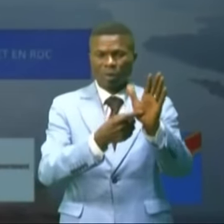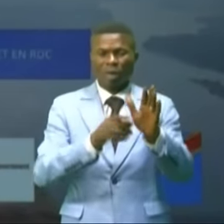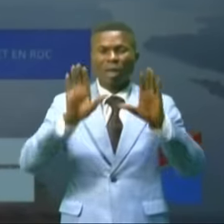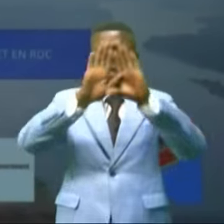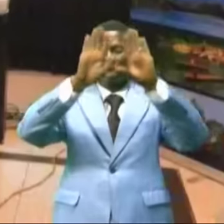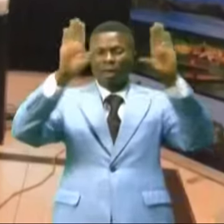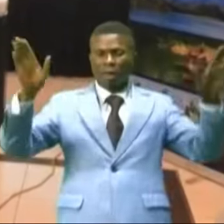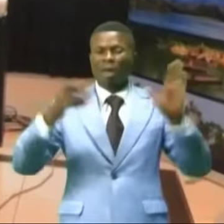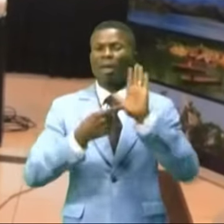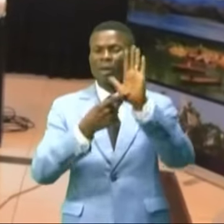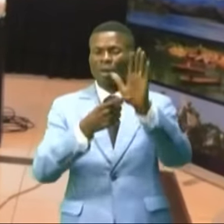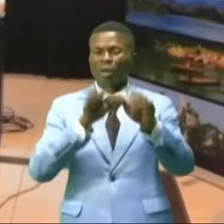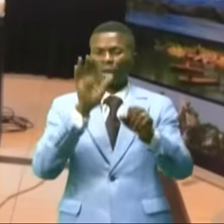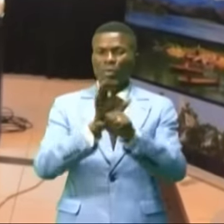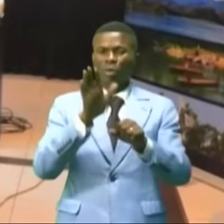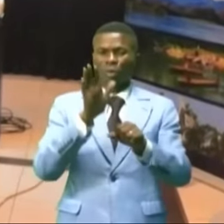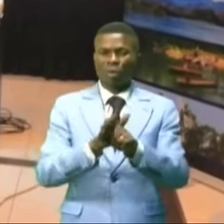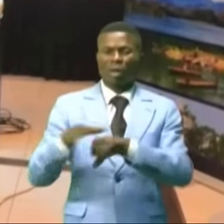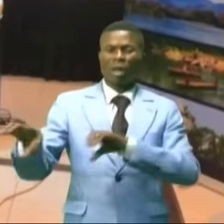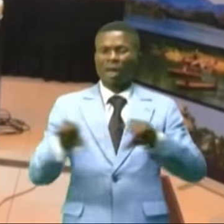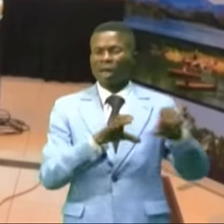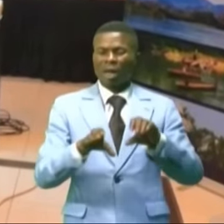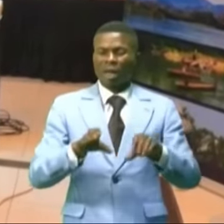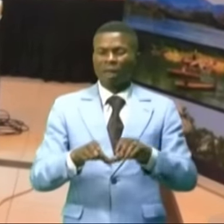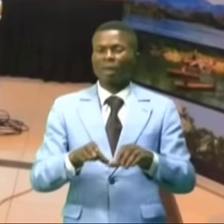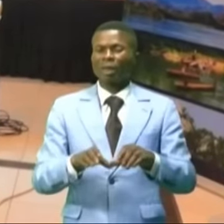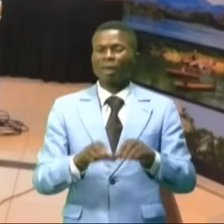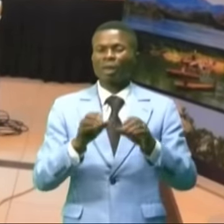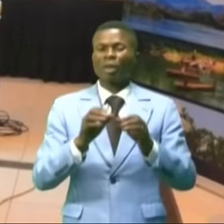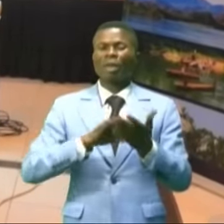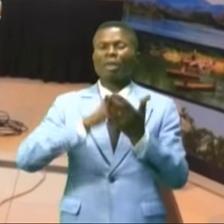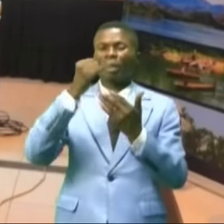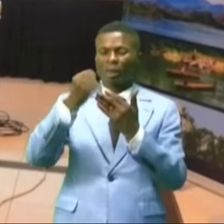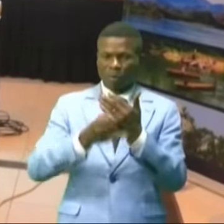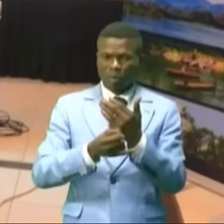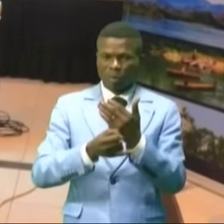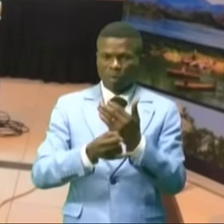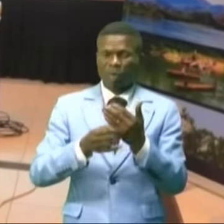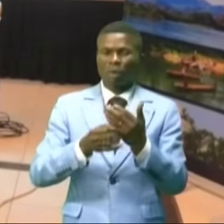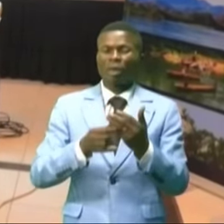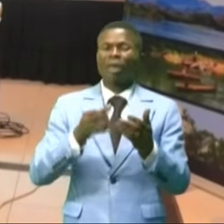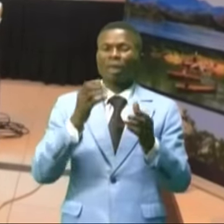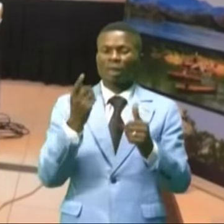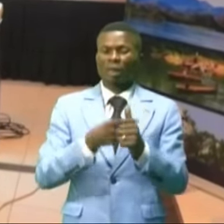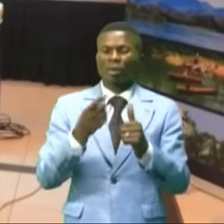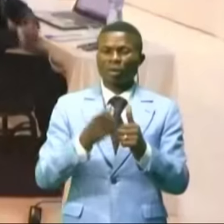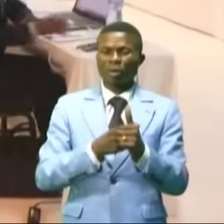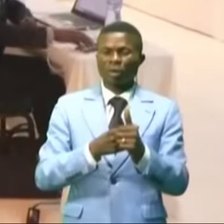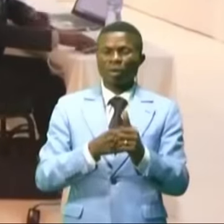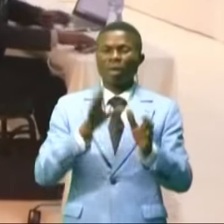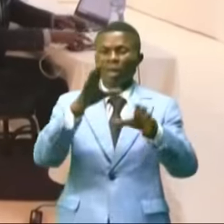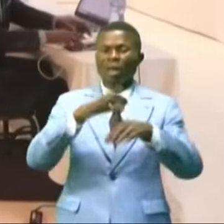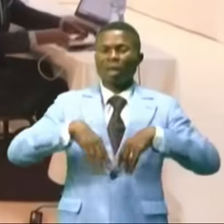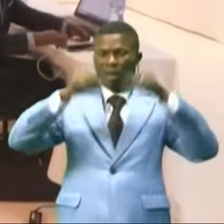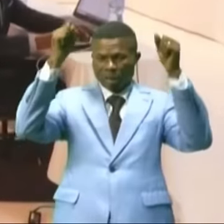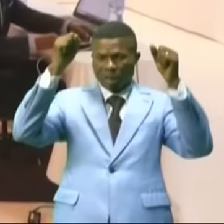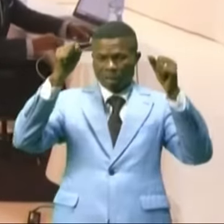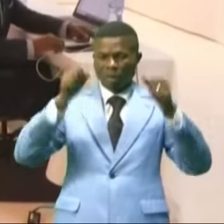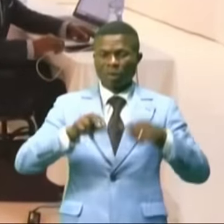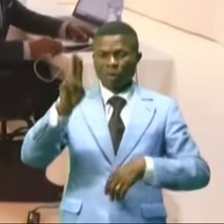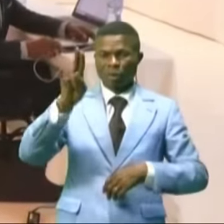qui reprend les différentes articulations de ces projets, dont entre autres, l'adoption par l'INEA